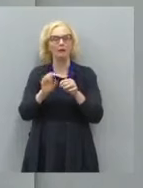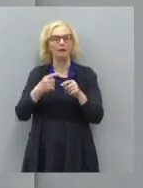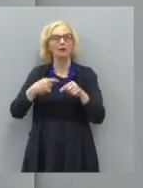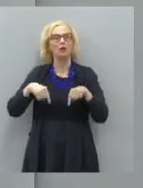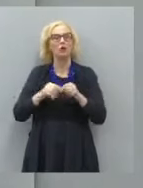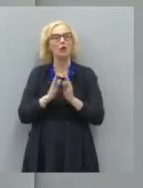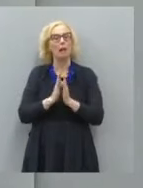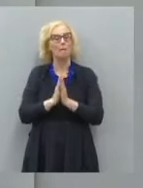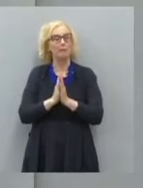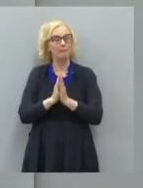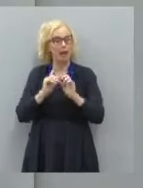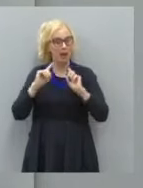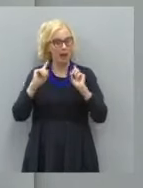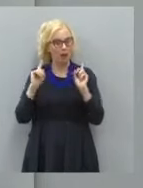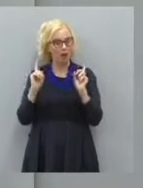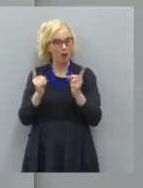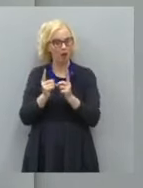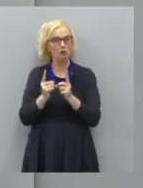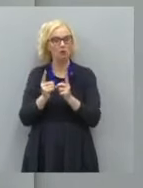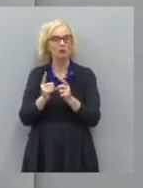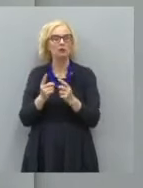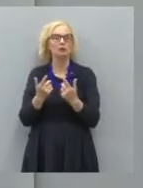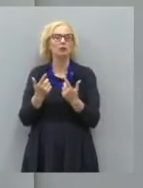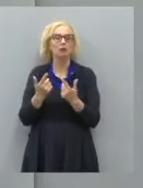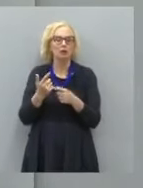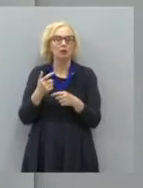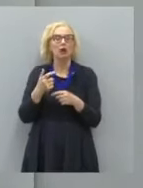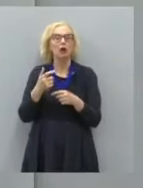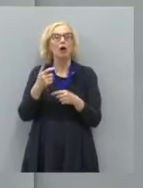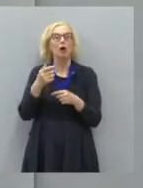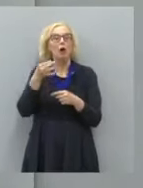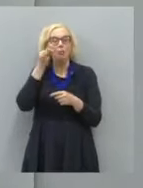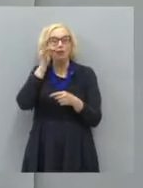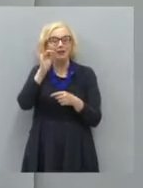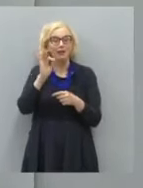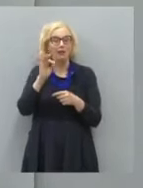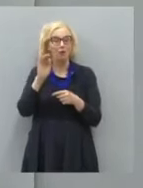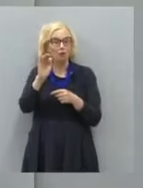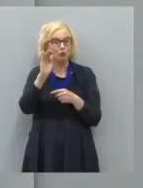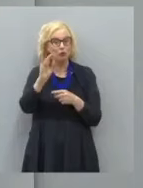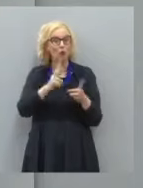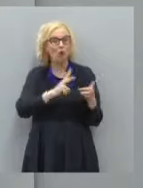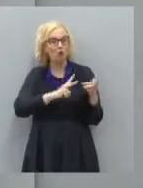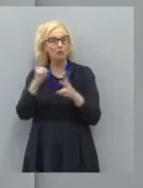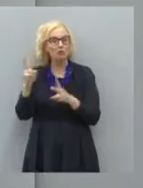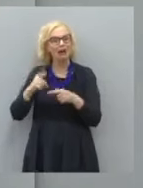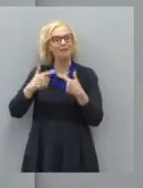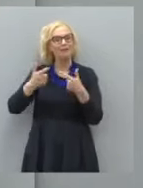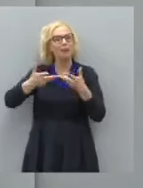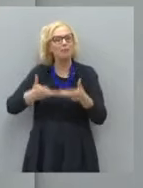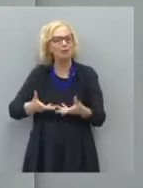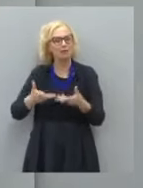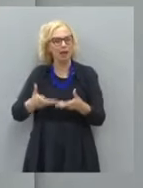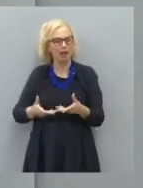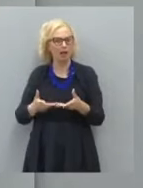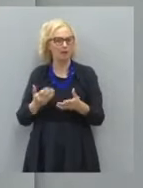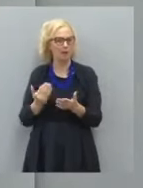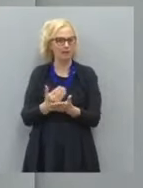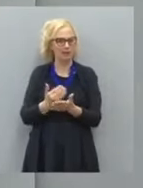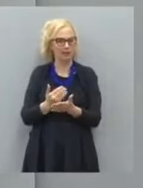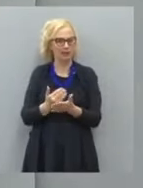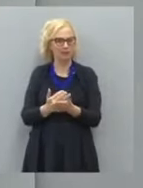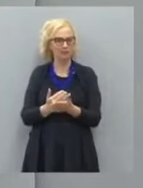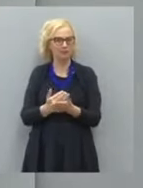anche per non appesantire poi le strutture sanitarie perché se non riusciremo ad avere